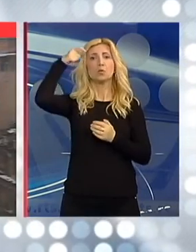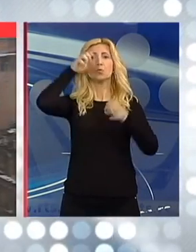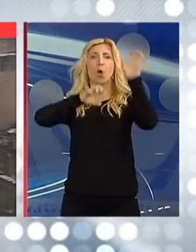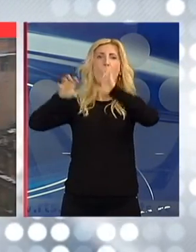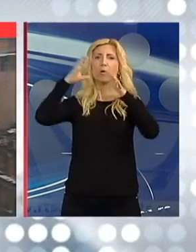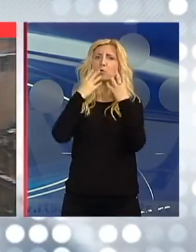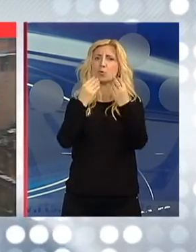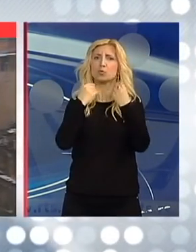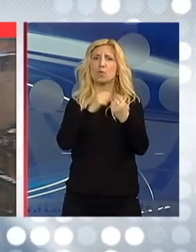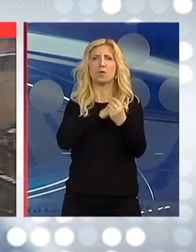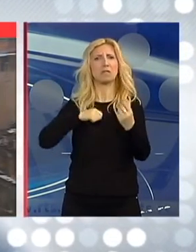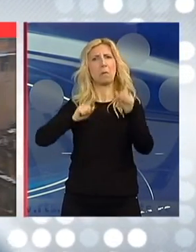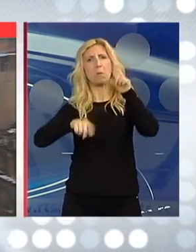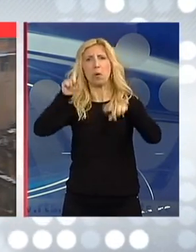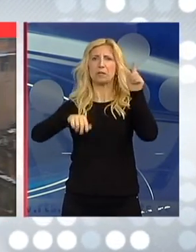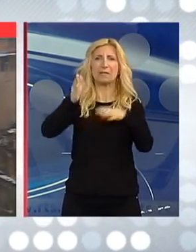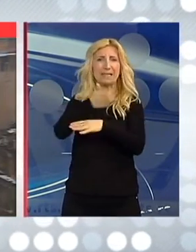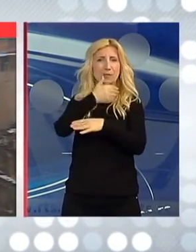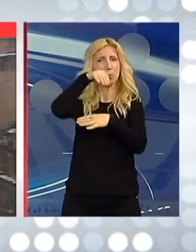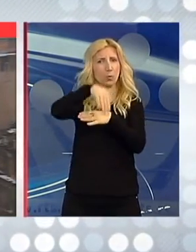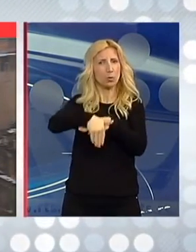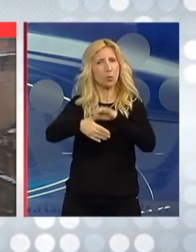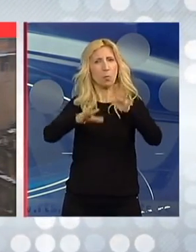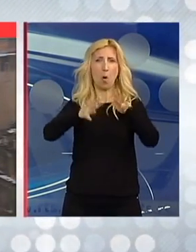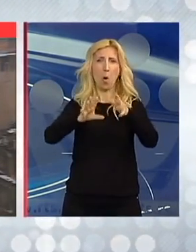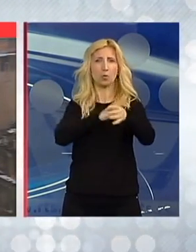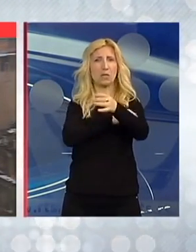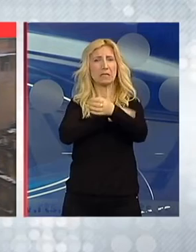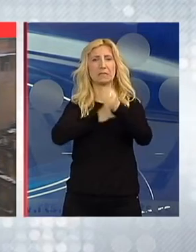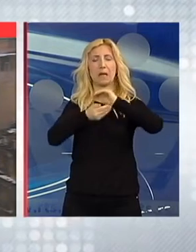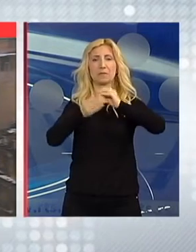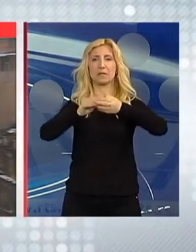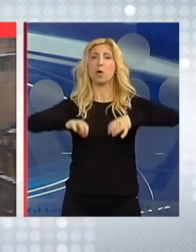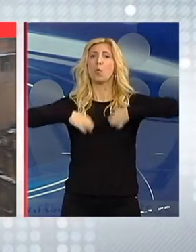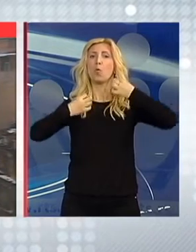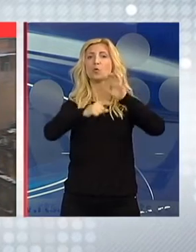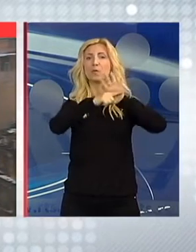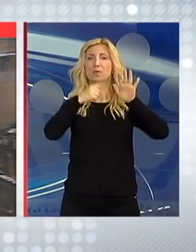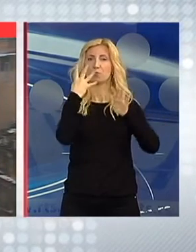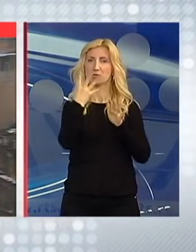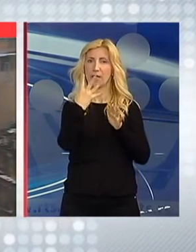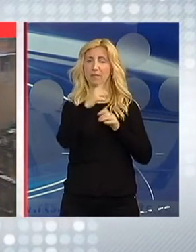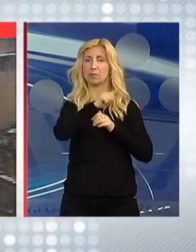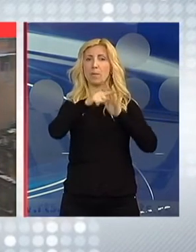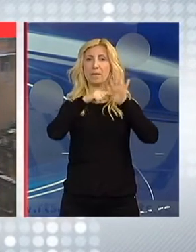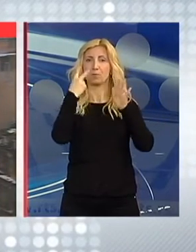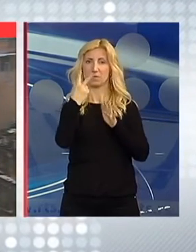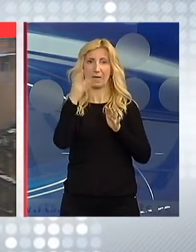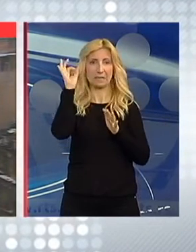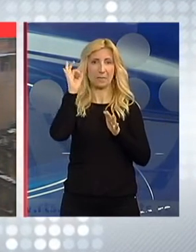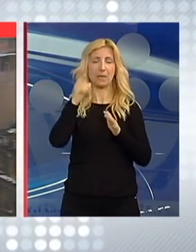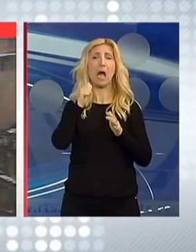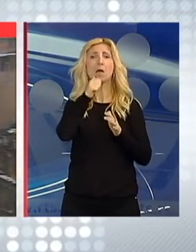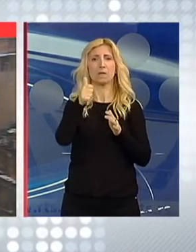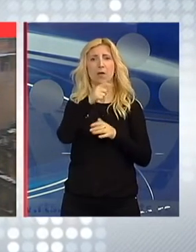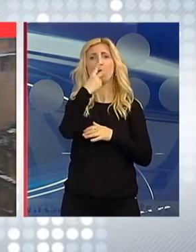Sutra oblačno i suvo, samo je ponegde na istoku i jugu moguć slab sneg. Ujutru od -4 do -2 stepena,